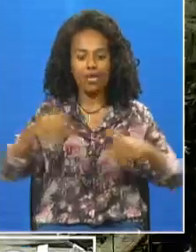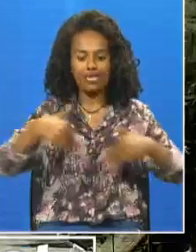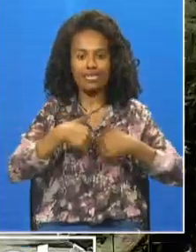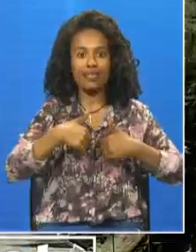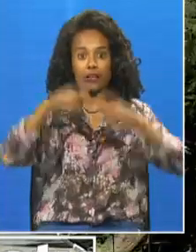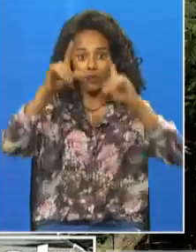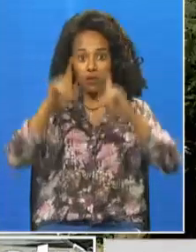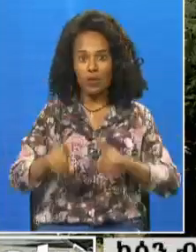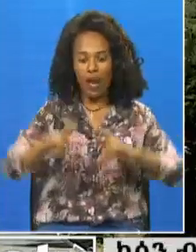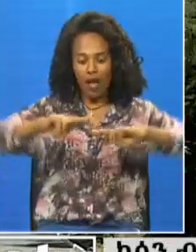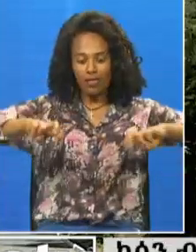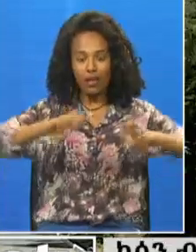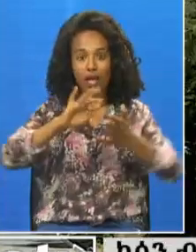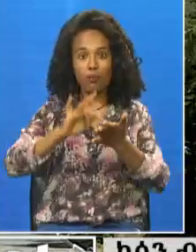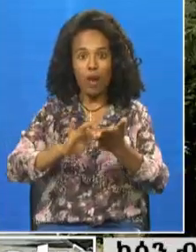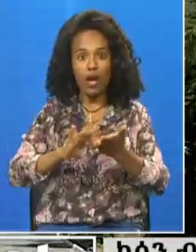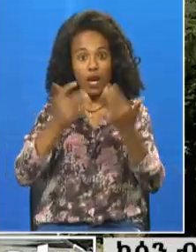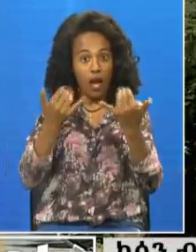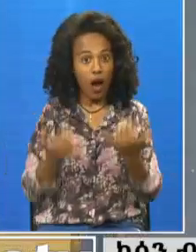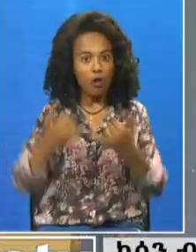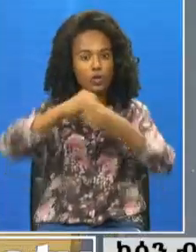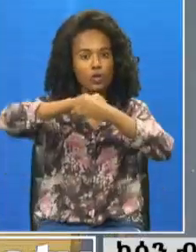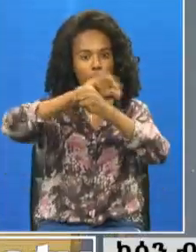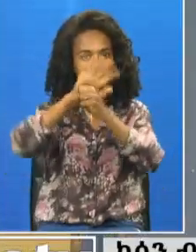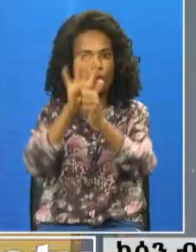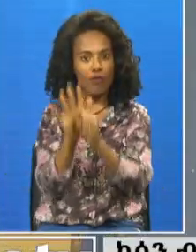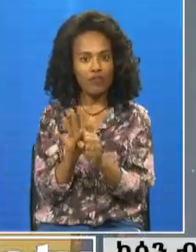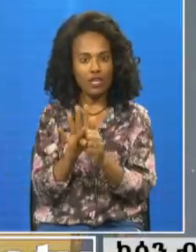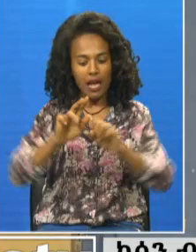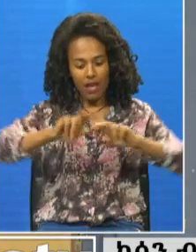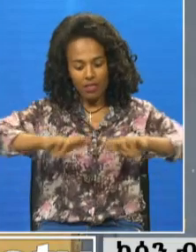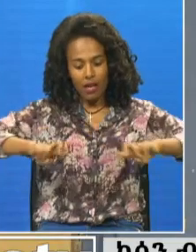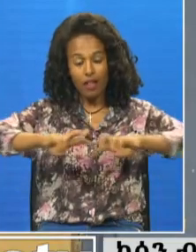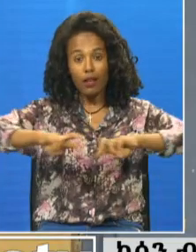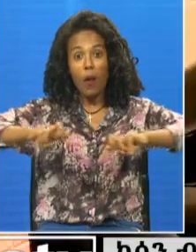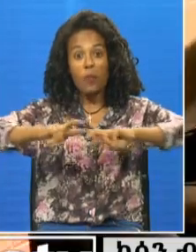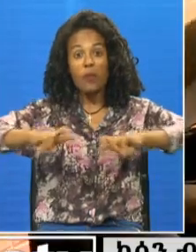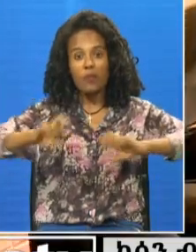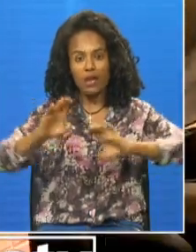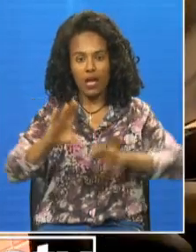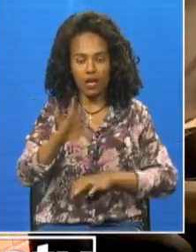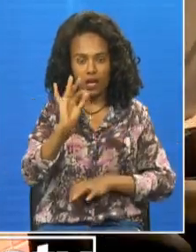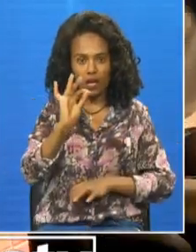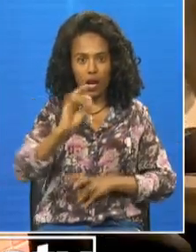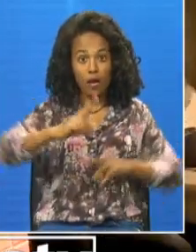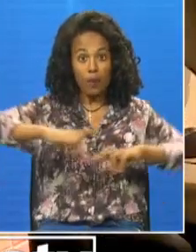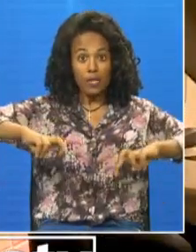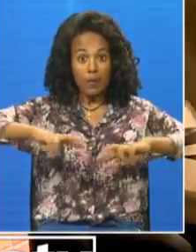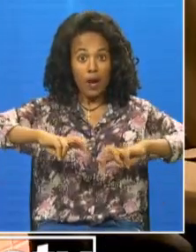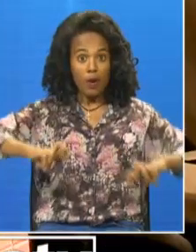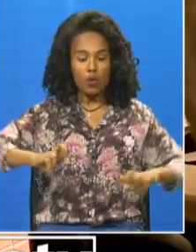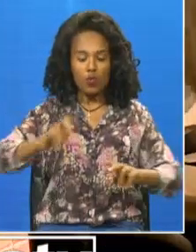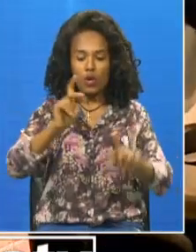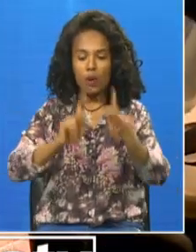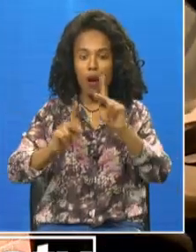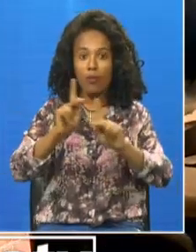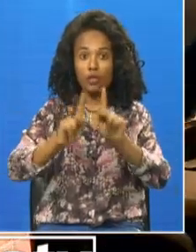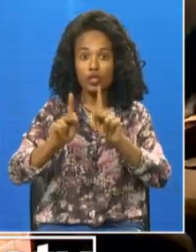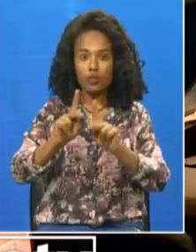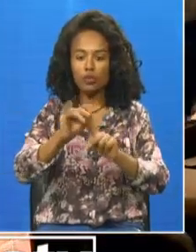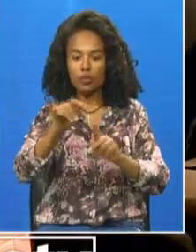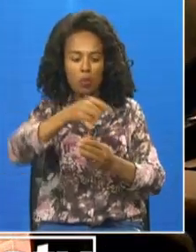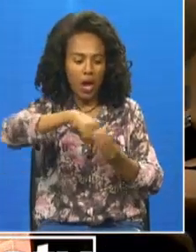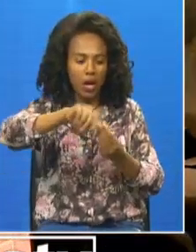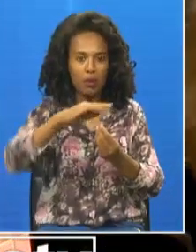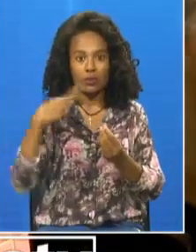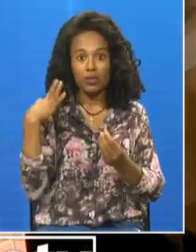እነዚህ መታያቸው ካጠገበው መታያቸው ግለሰቦች ቀጥታ ናሙናዎቹ ወደዚህ ሄድና ምርምር ይደረግባቸዋል ናሙናዎቹ ማለት ነው። በዚህም የሚደረገው ምንድነው?